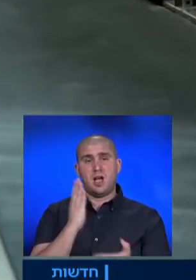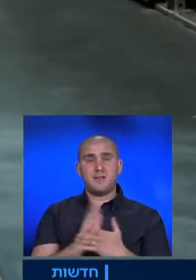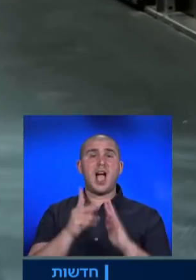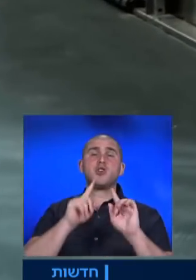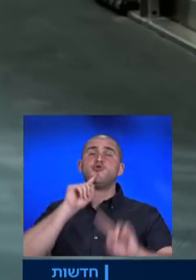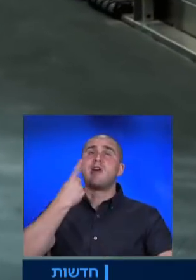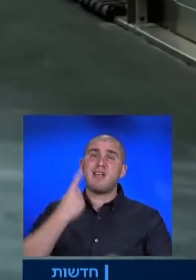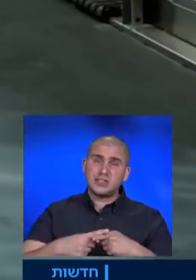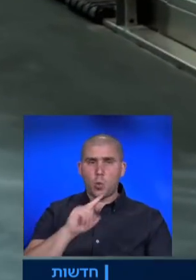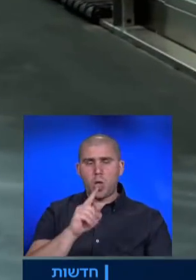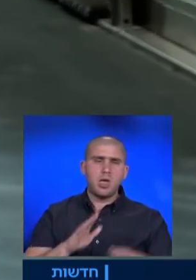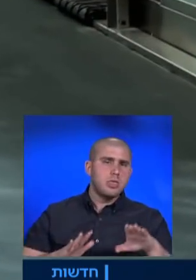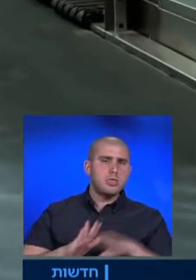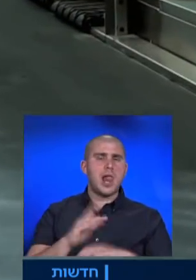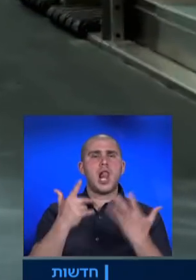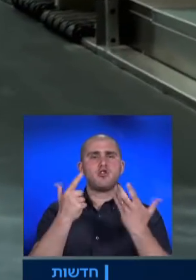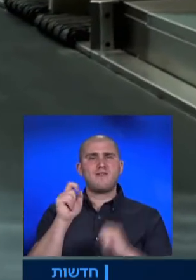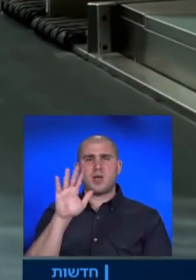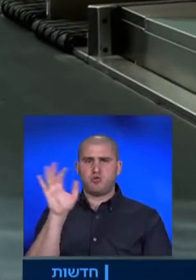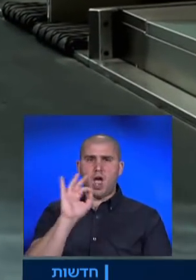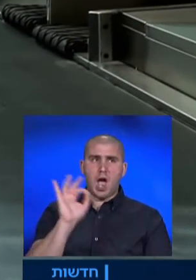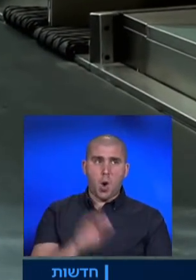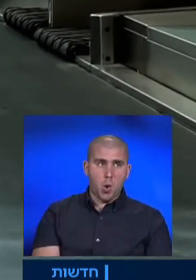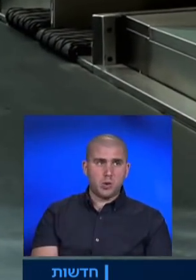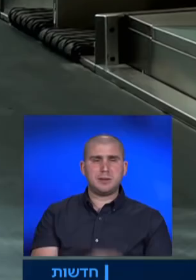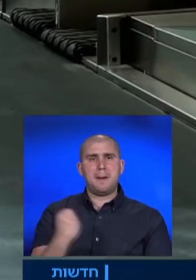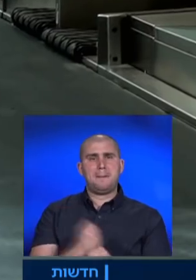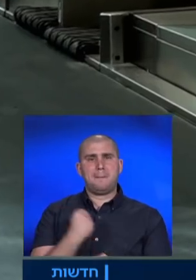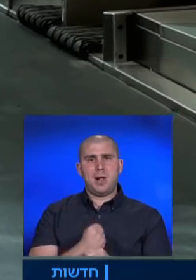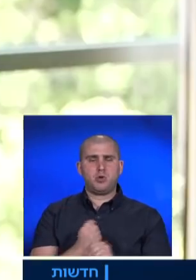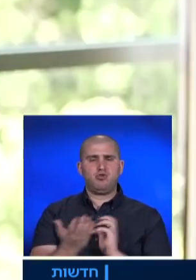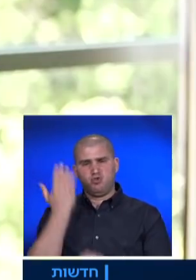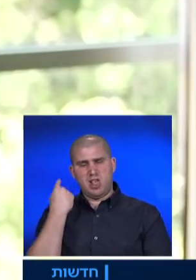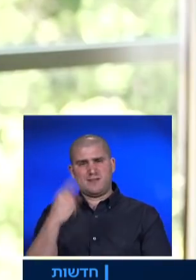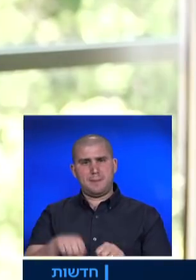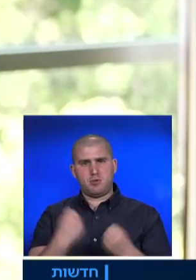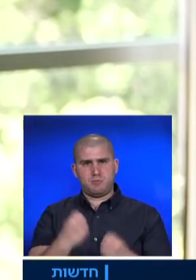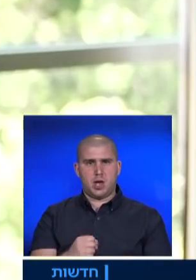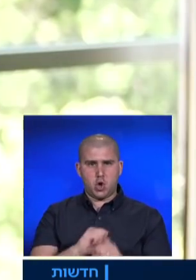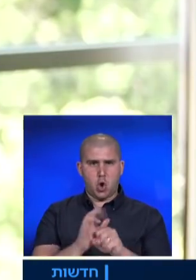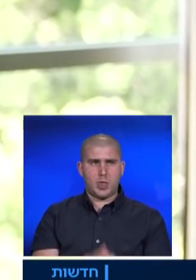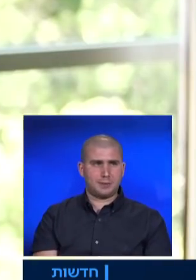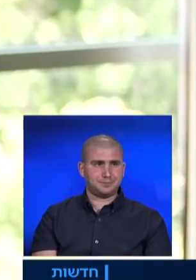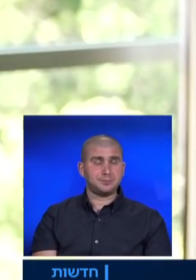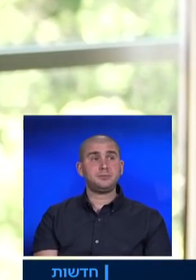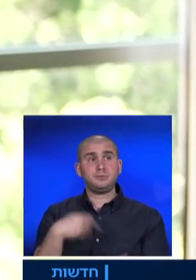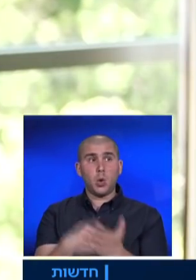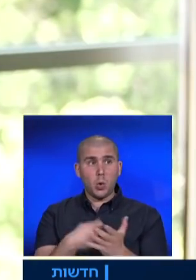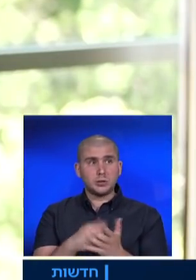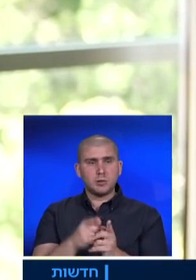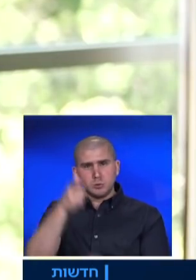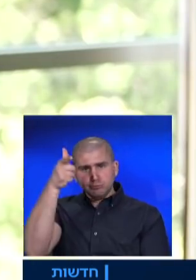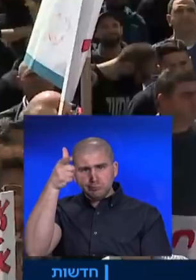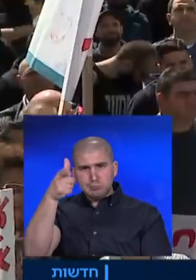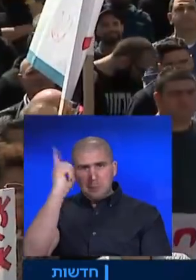תעלה ל-75% מהפעילות שקדמה למשבר קורונה. האוצר מחזיק להם אקדח על הרקה ואומר